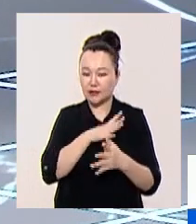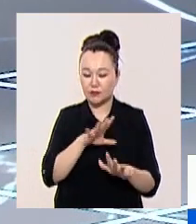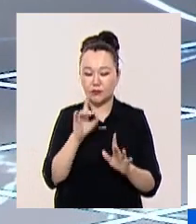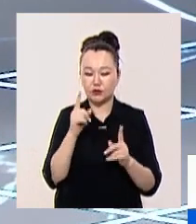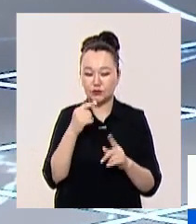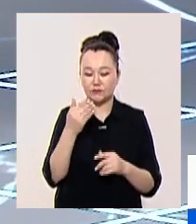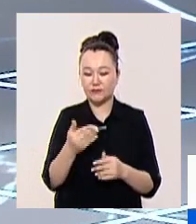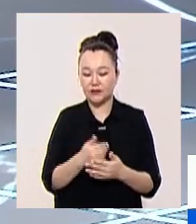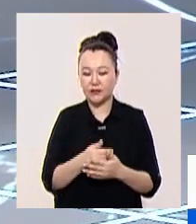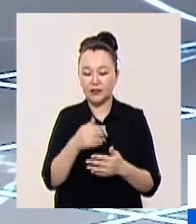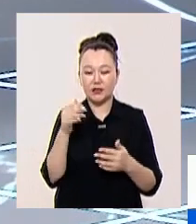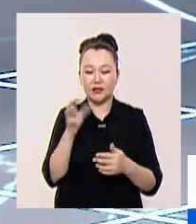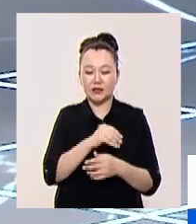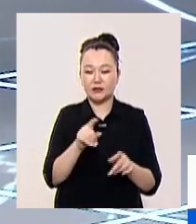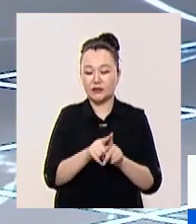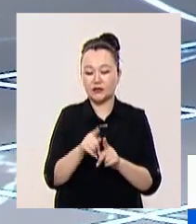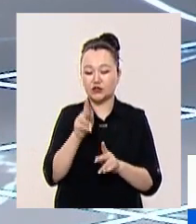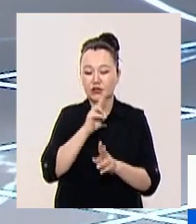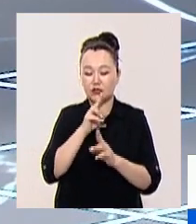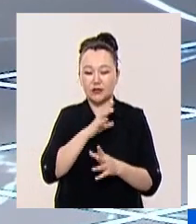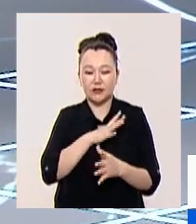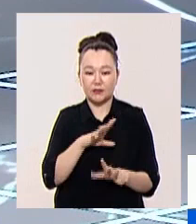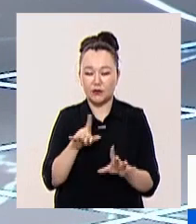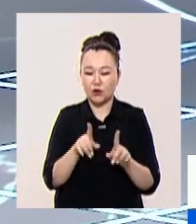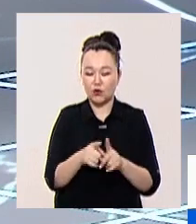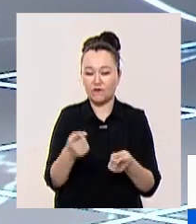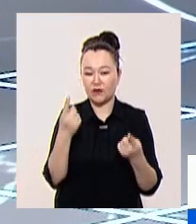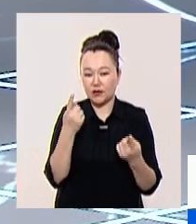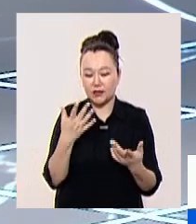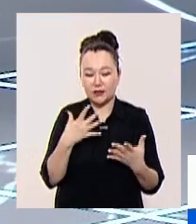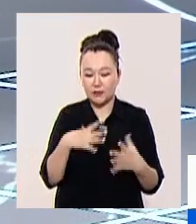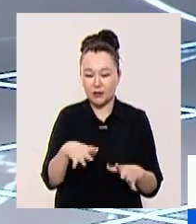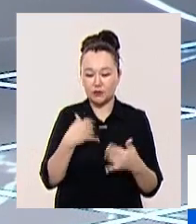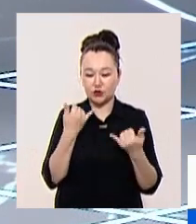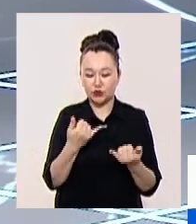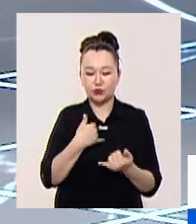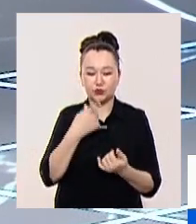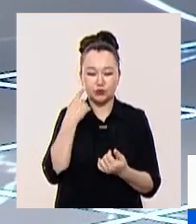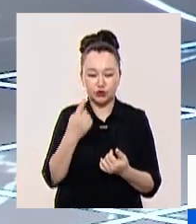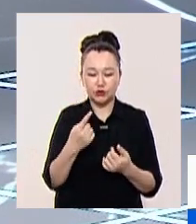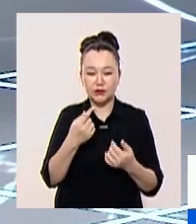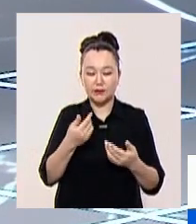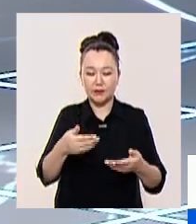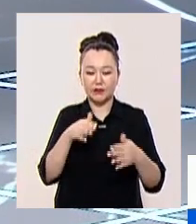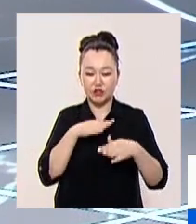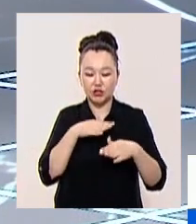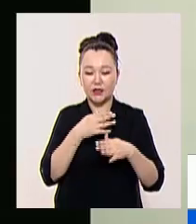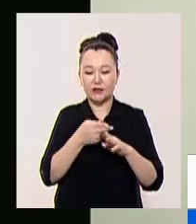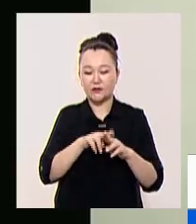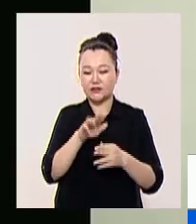почему вы говорите жалобы о том... не поступали, да, и как жалобы в отдел ЖКХ не поступали. Мы сейчас вот услышали предложение